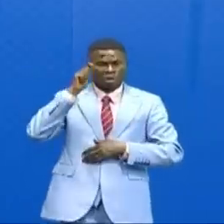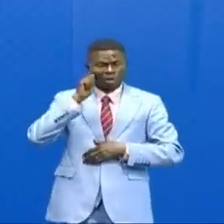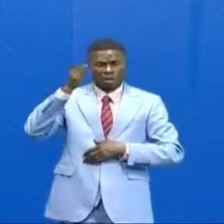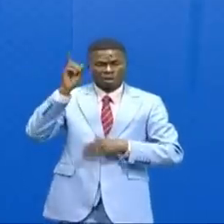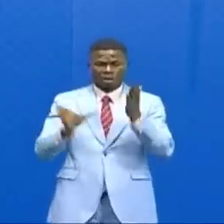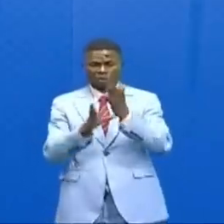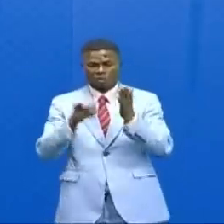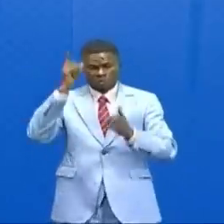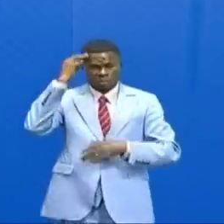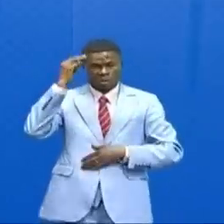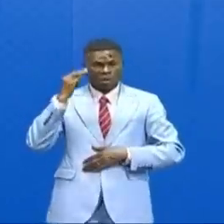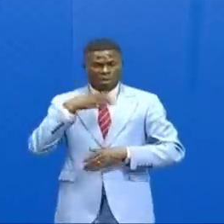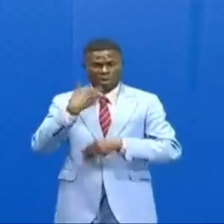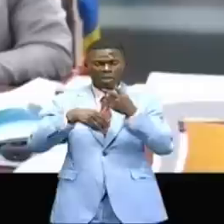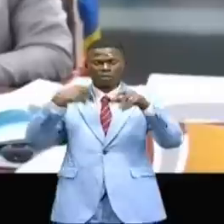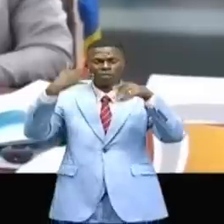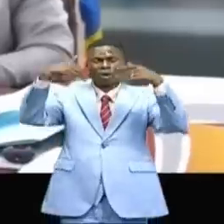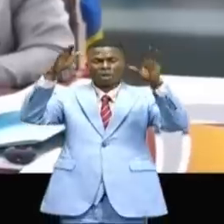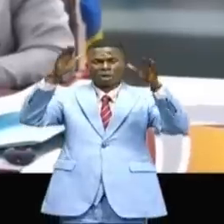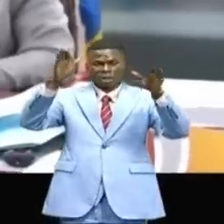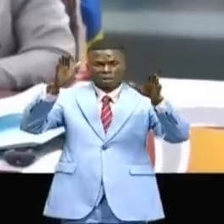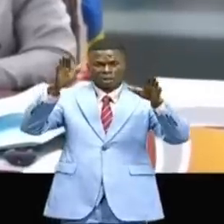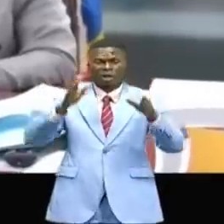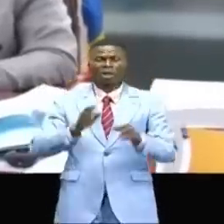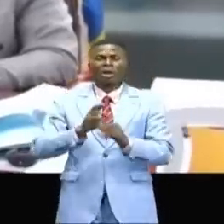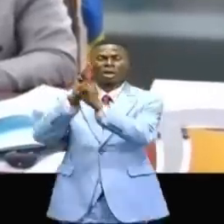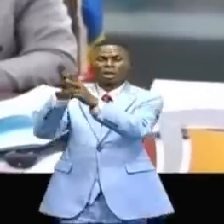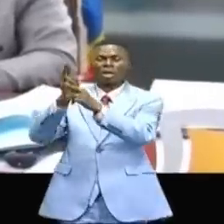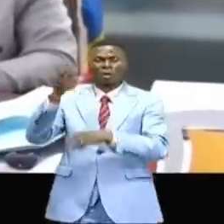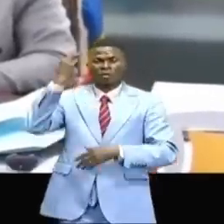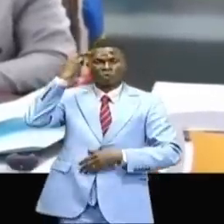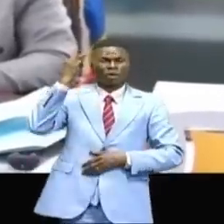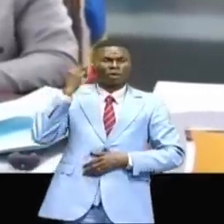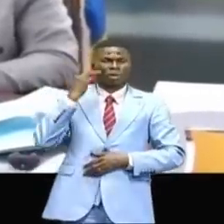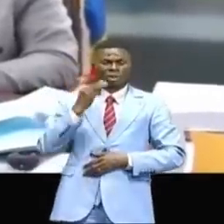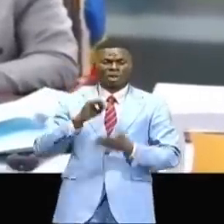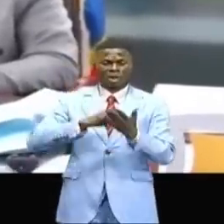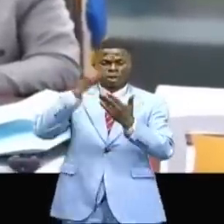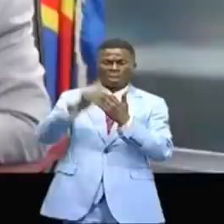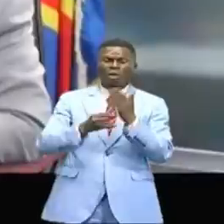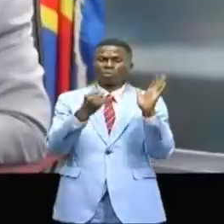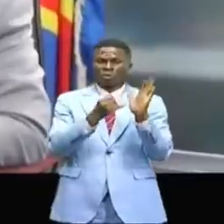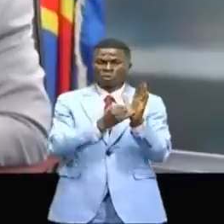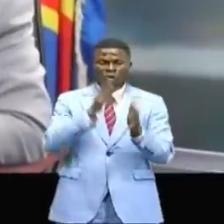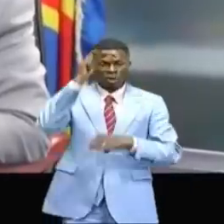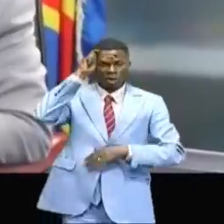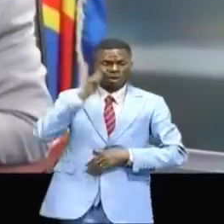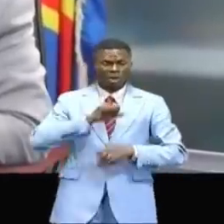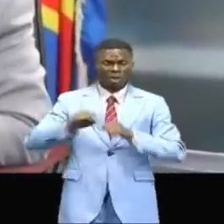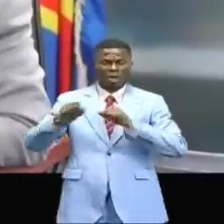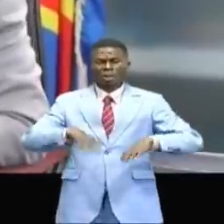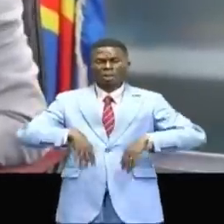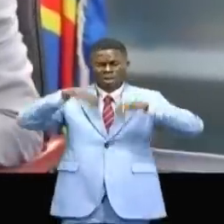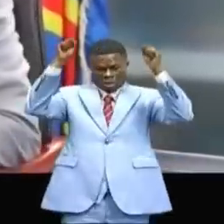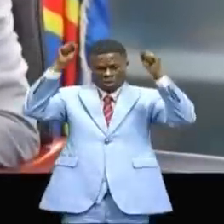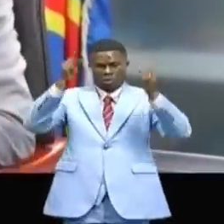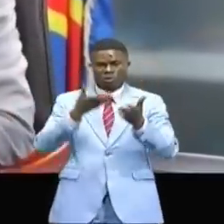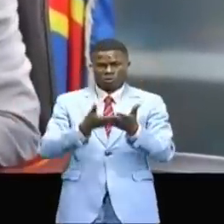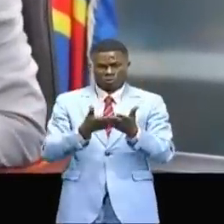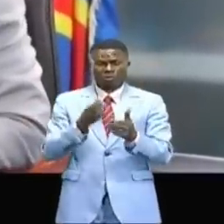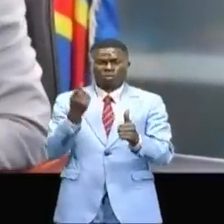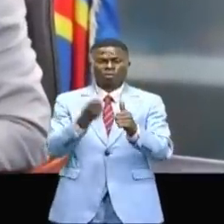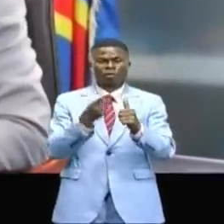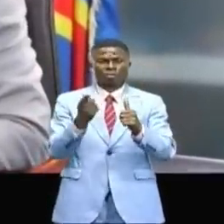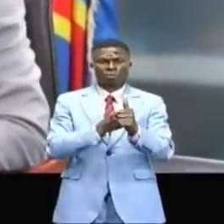vice-premier ministre, ministre des Affaires étrangères, a soumis au Conseil 6 projets de texte pour examen et approbation. Il